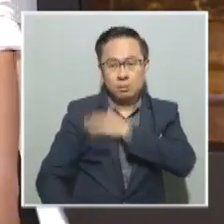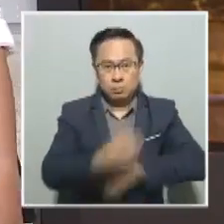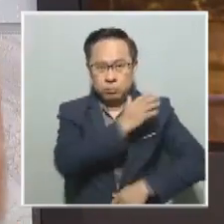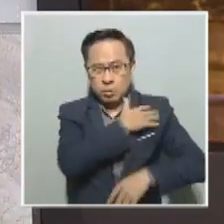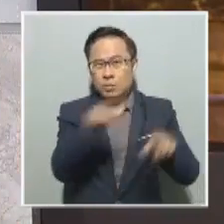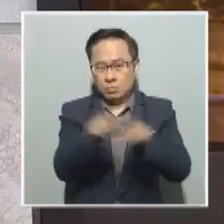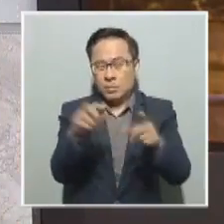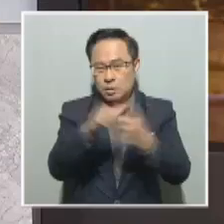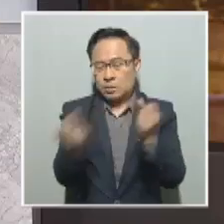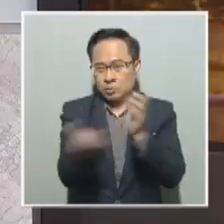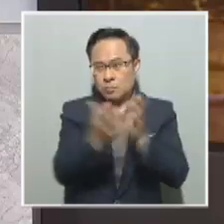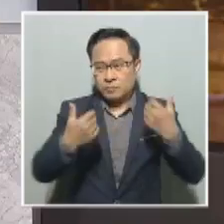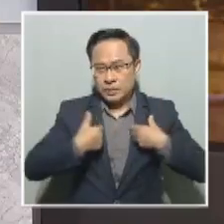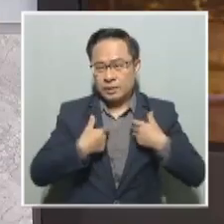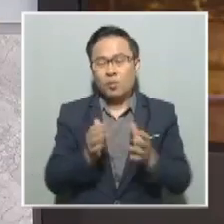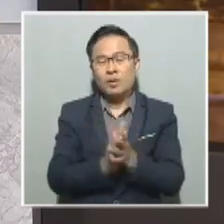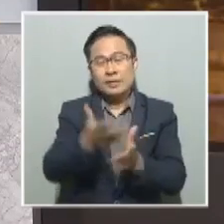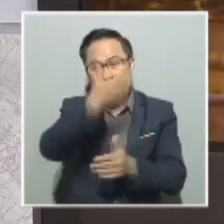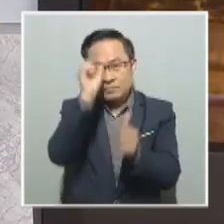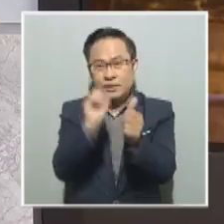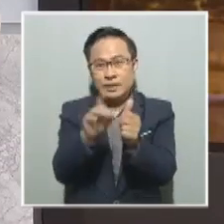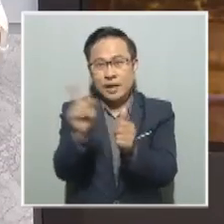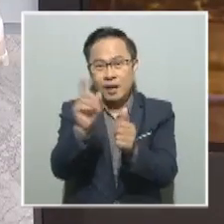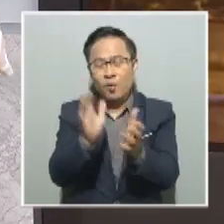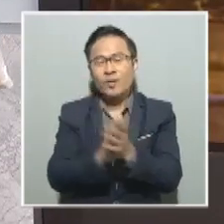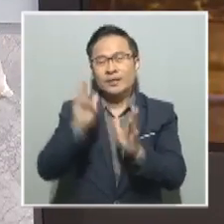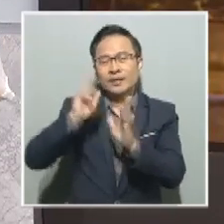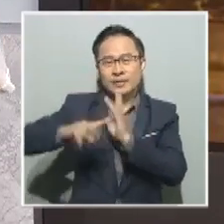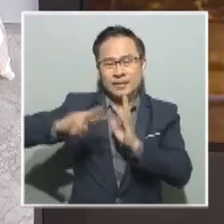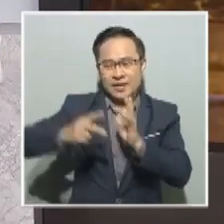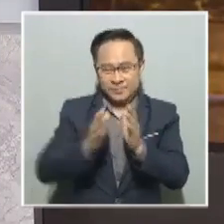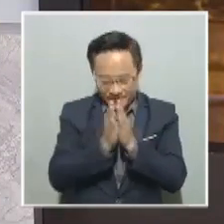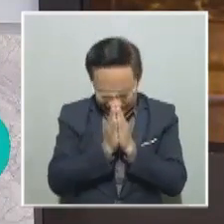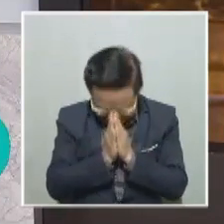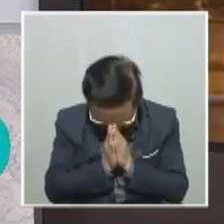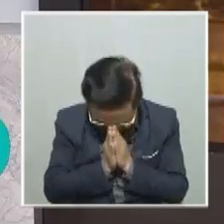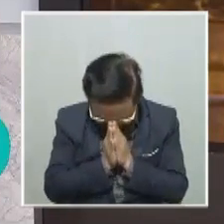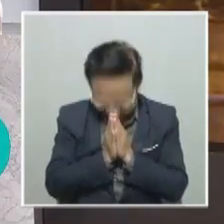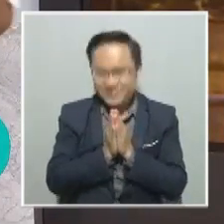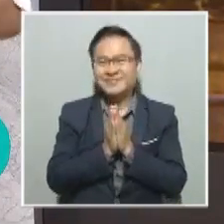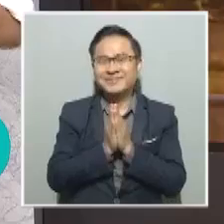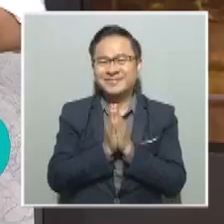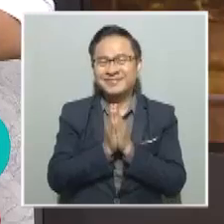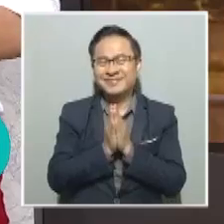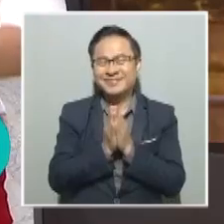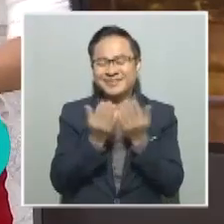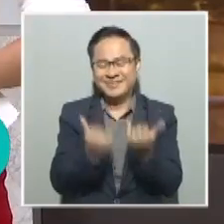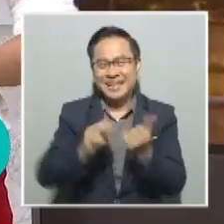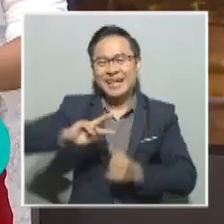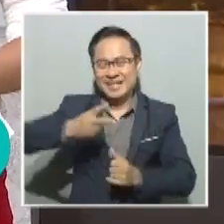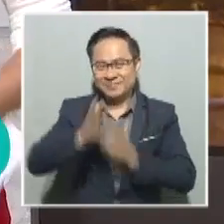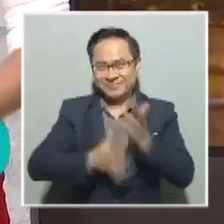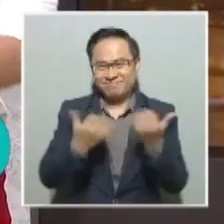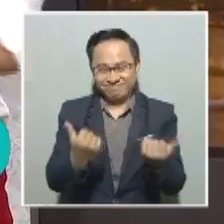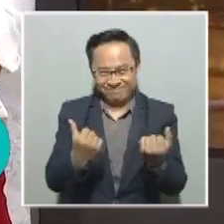มนิดนึงลืมเขาบอกว่าลืมแนะนำคนข้างๆเราอีกคนนึง อ๋ออาจารย์ไพวันแสงสุนทร สวัสดีครับอาจารย์ฮะ มาแล้วสวัสดีค่ะ นะฮะนี่อาจารย์ล่ามภาษ